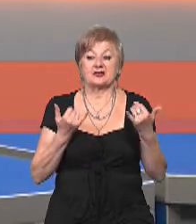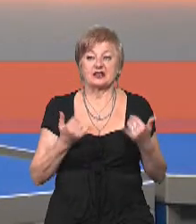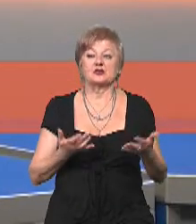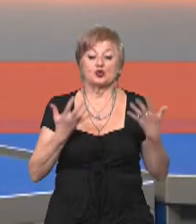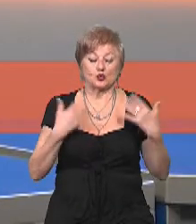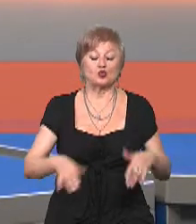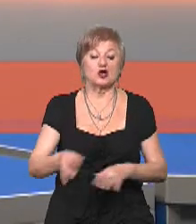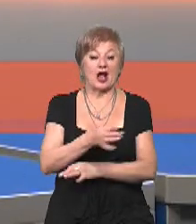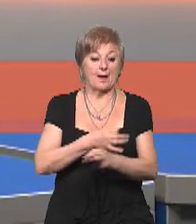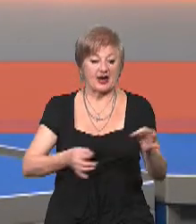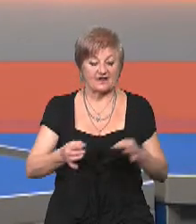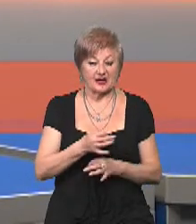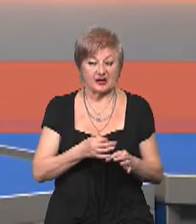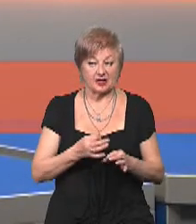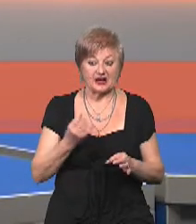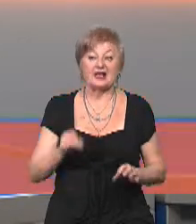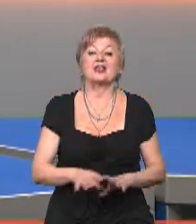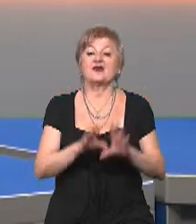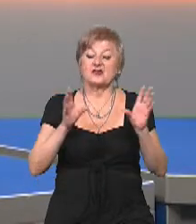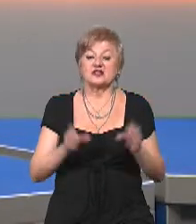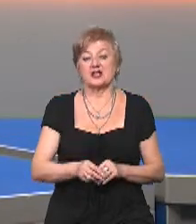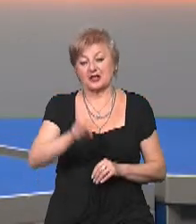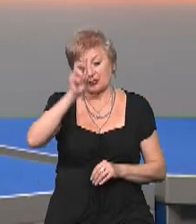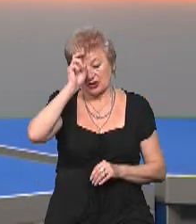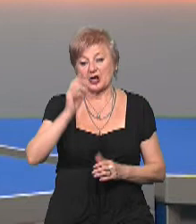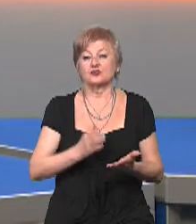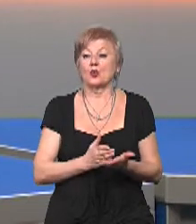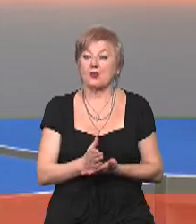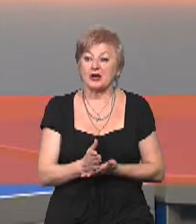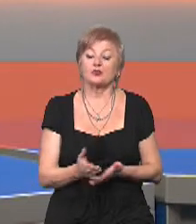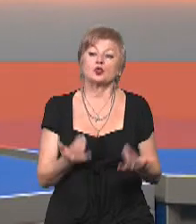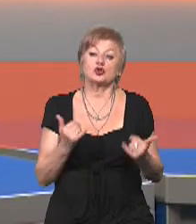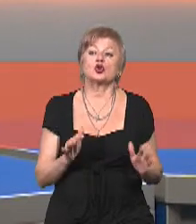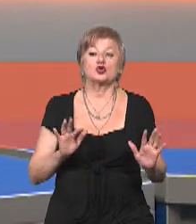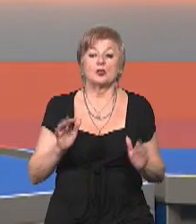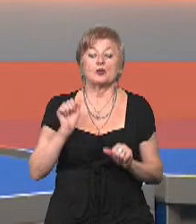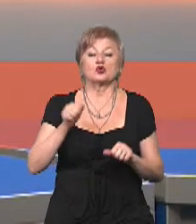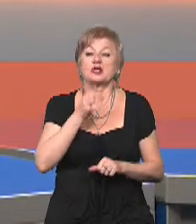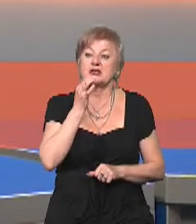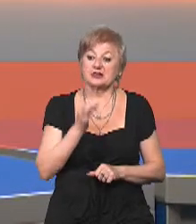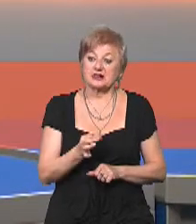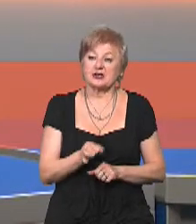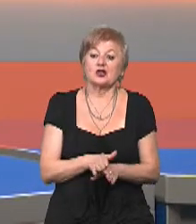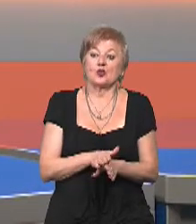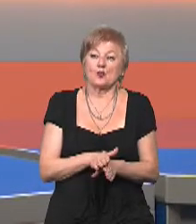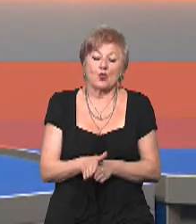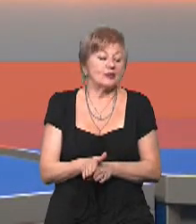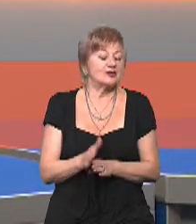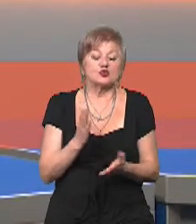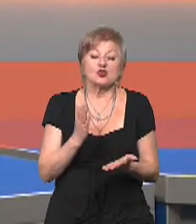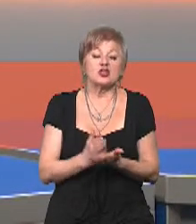уже обговорили, и в целом государственную политику, то на сегодняшний момент можно сказать, что ее полностью не